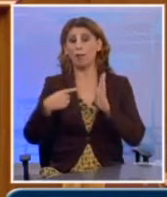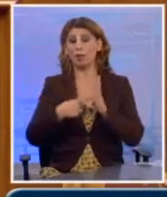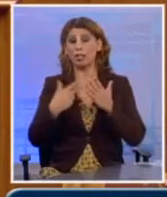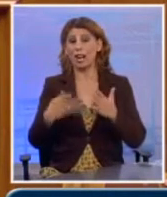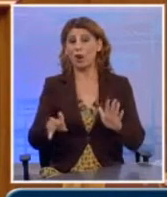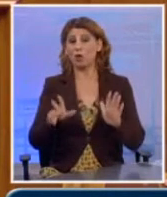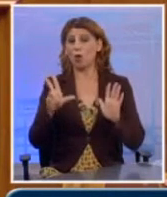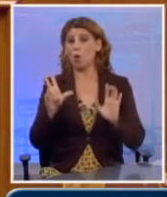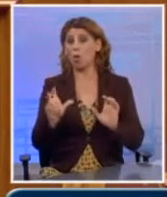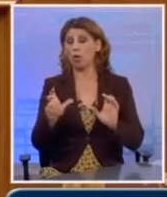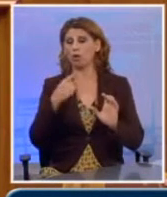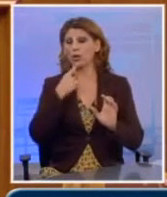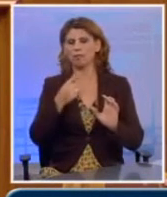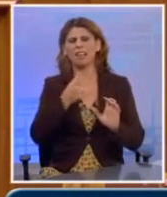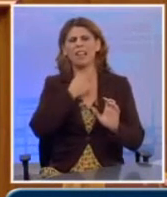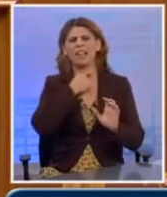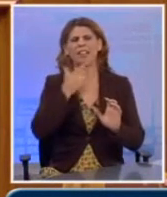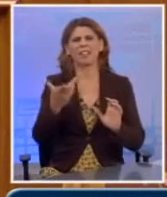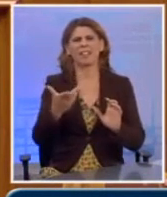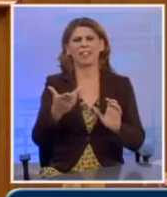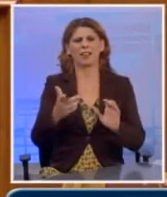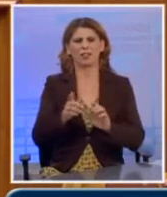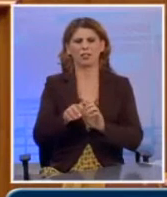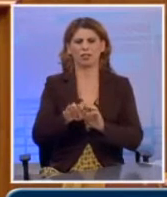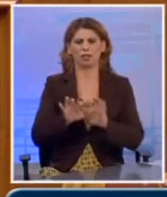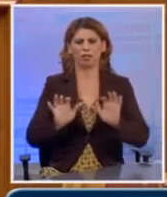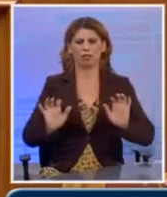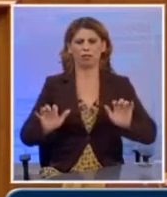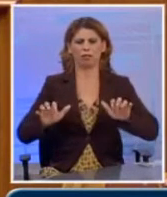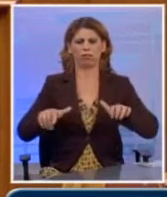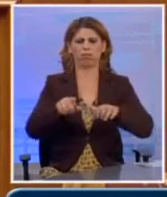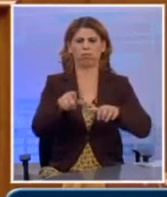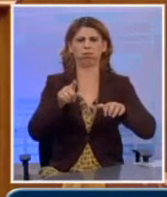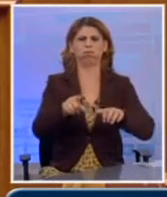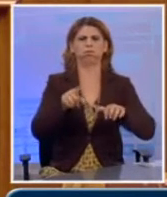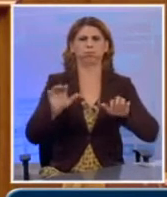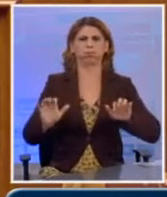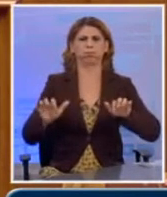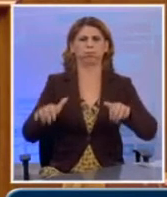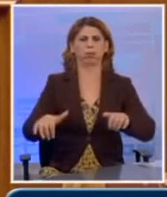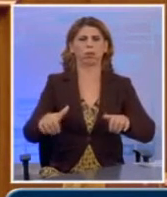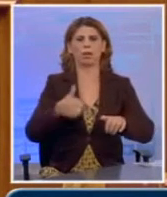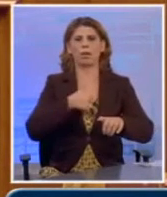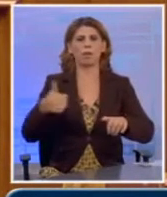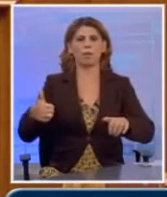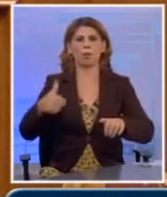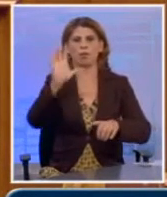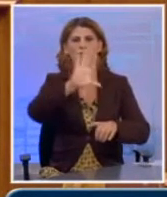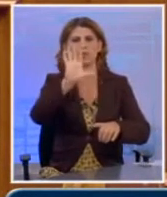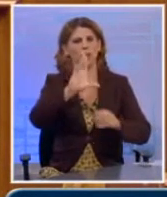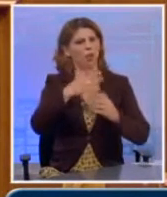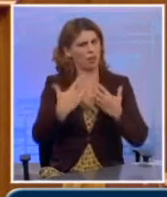είχε πει: δεν χρειάζονται θωρακισμένα για να καταληφθεί η δημοκρατία. Χρειάζονται μόνο συσκευές τηλεόρασης.